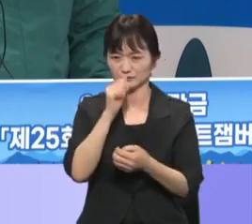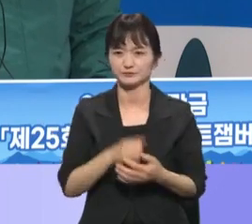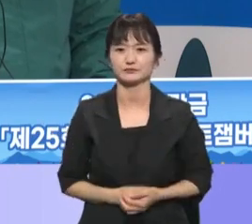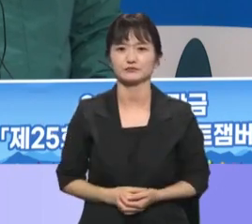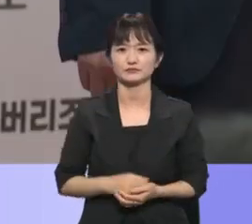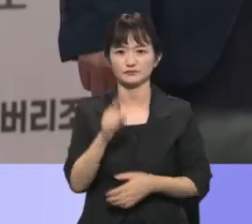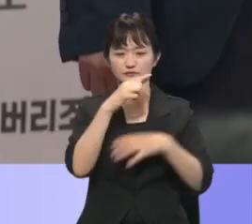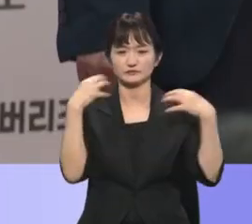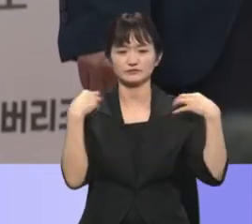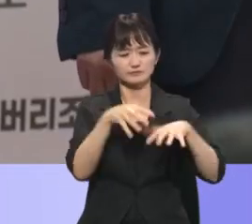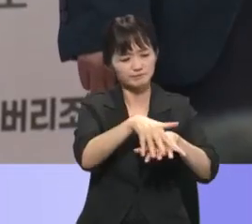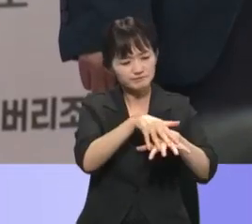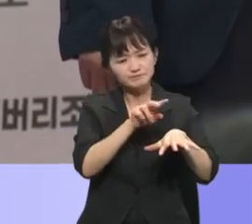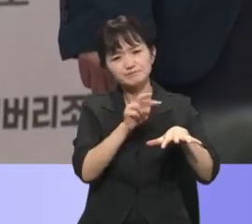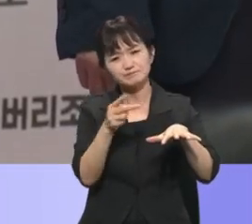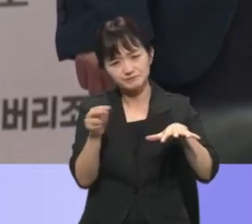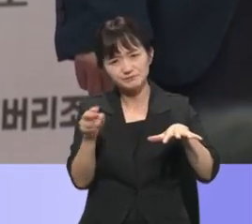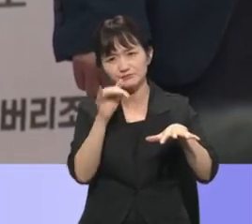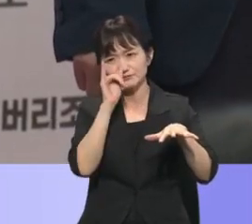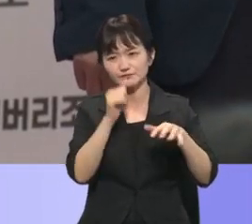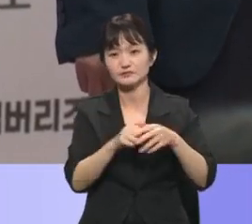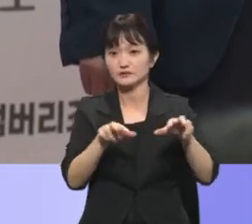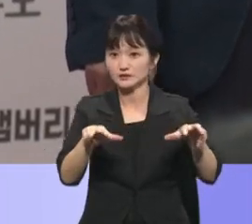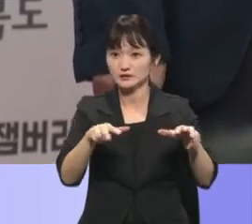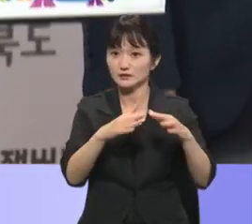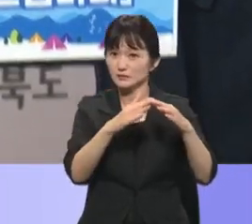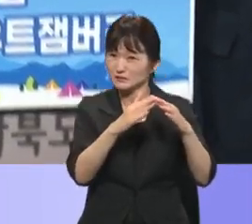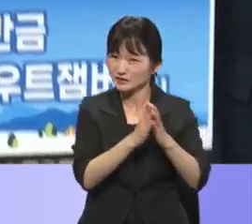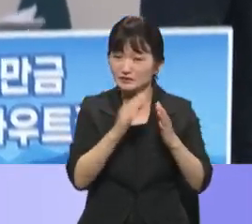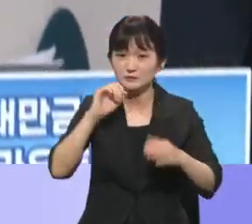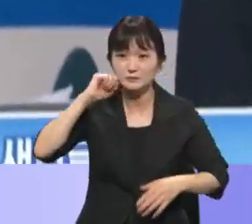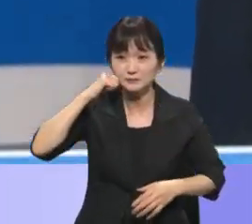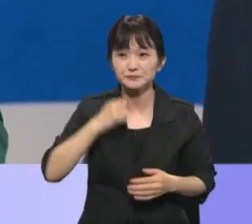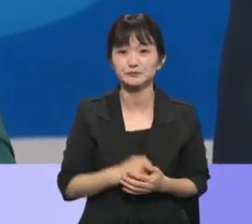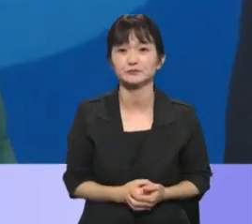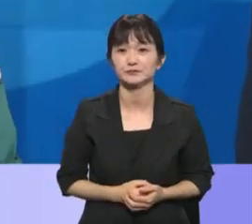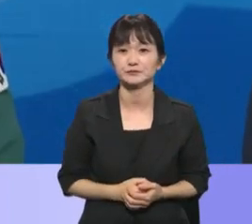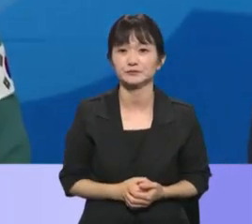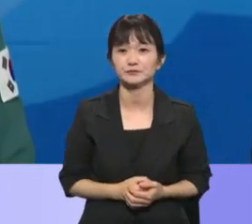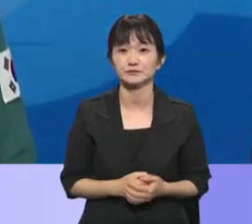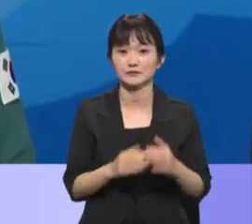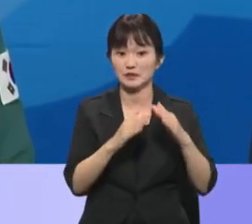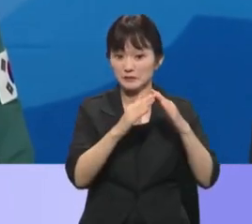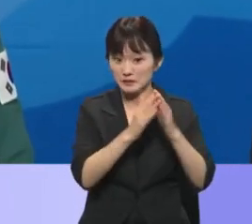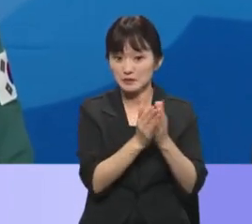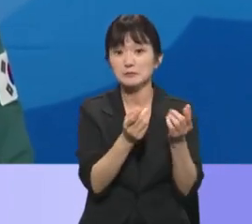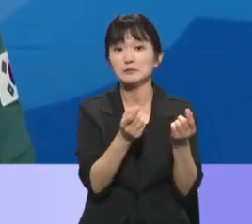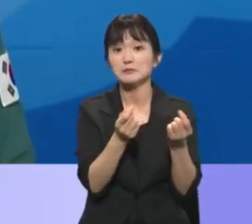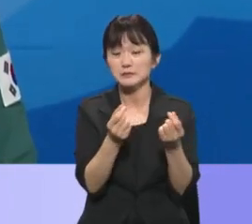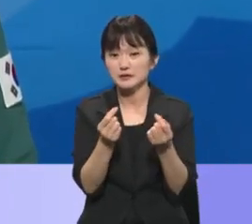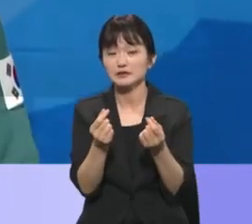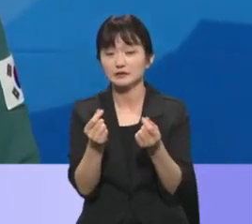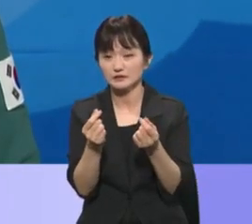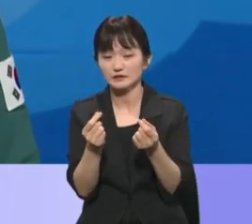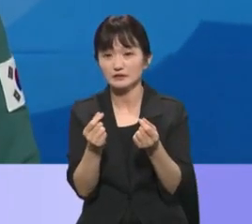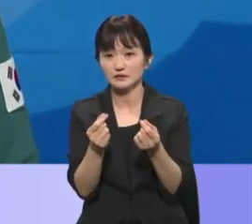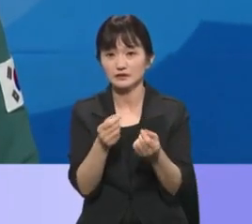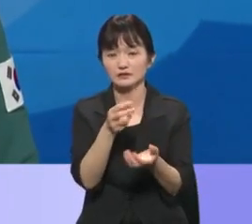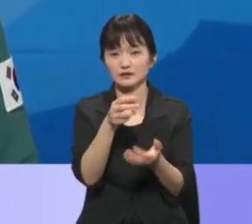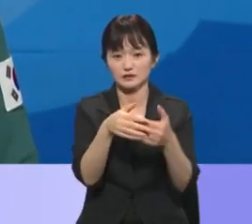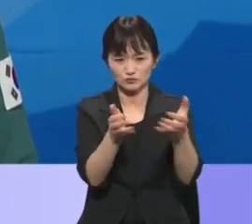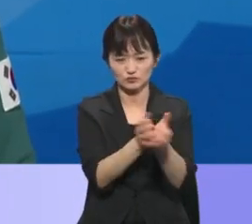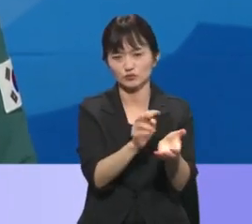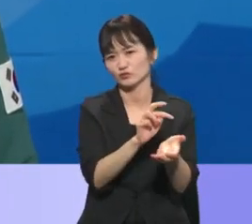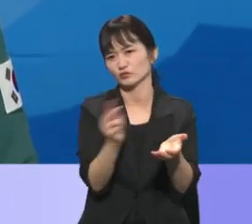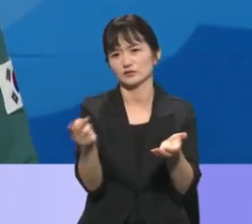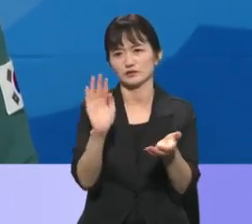때문에 현재는 좀 어렵겠지만 저는 적어도 폐지의 준하는 개혁은 해야 된다고 보거든요 그러니까 당장 여가부가 너무 보기